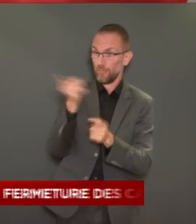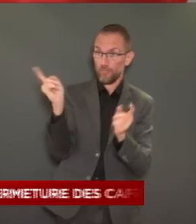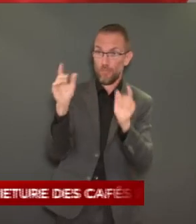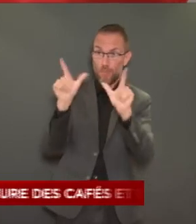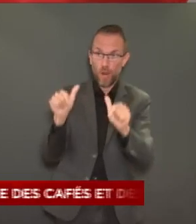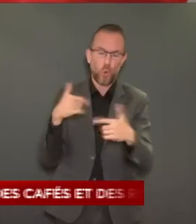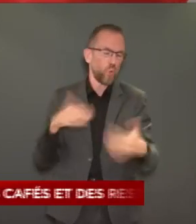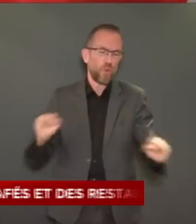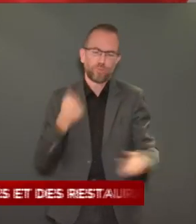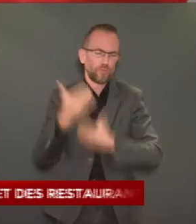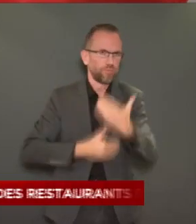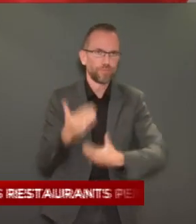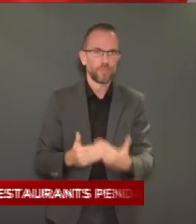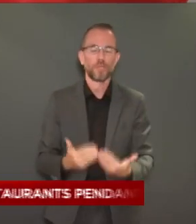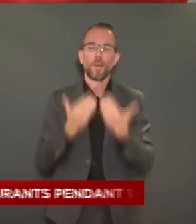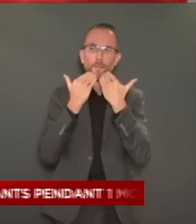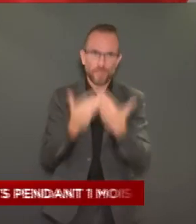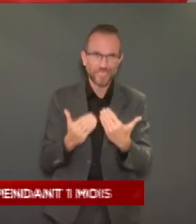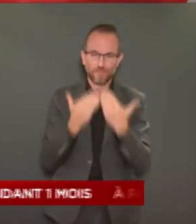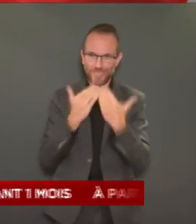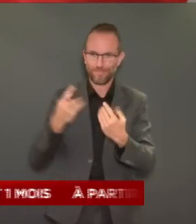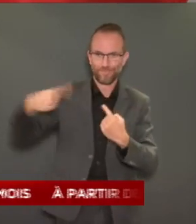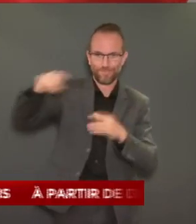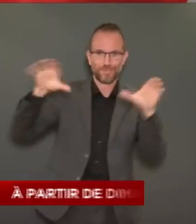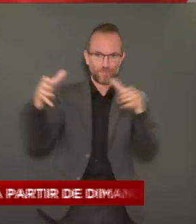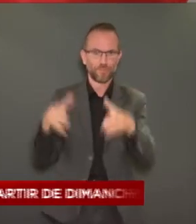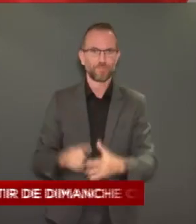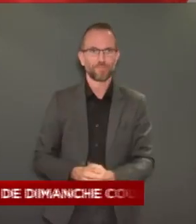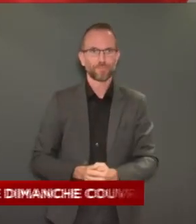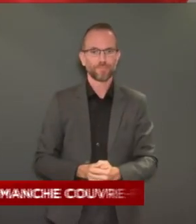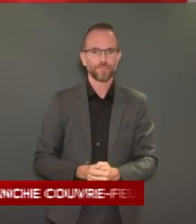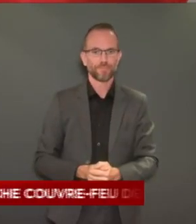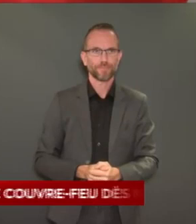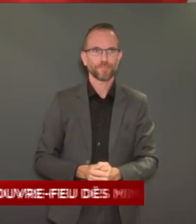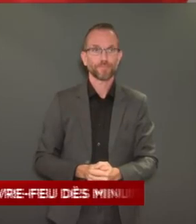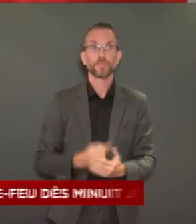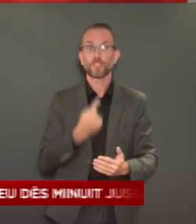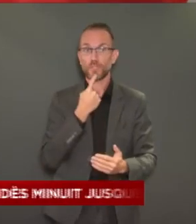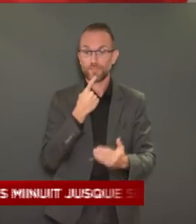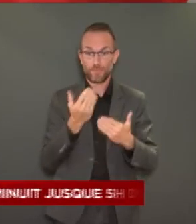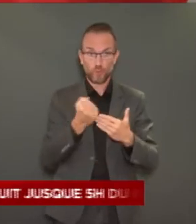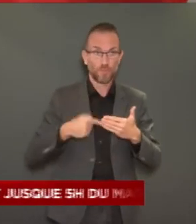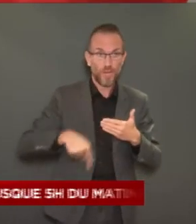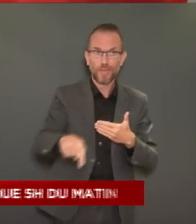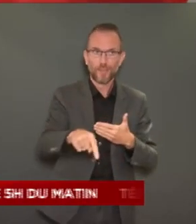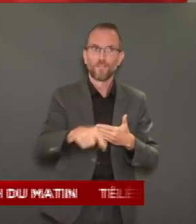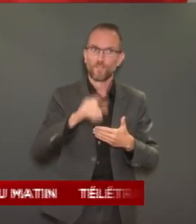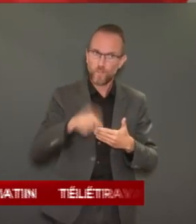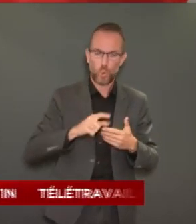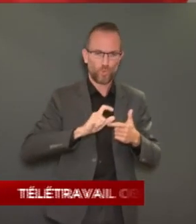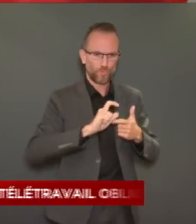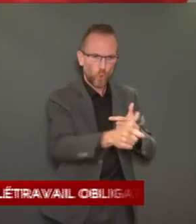fait presque l'impossible, donc je veux vraiment les remercier. Mais donc d'ici une semaine, on veut mettre à point les